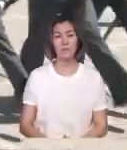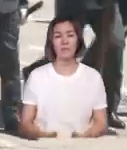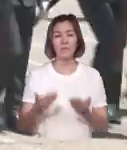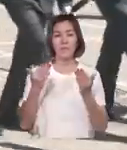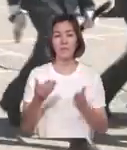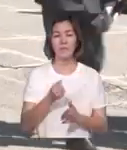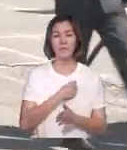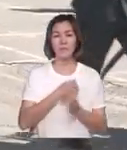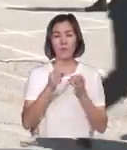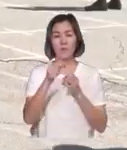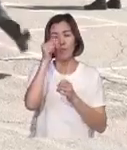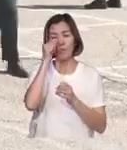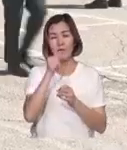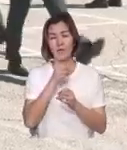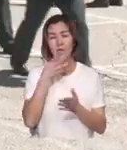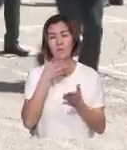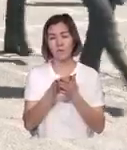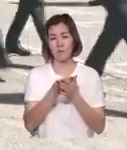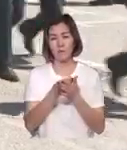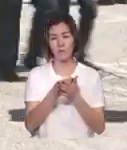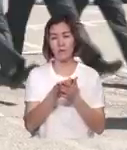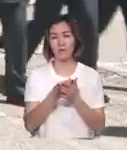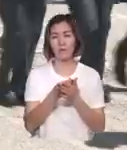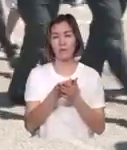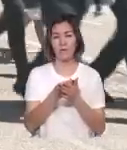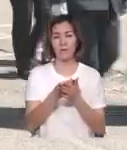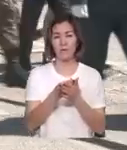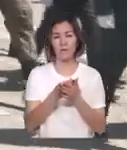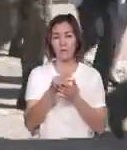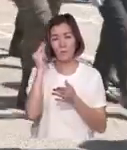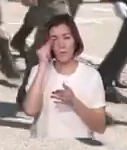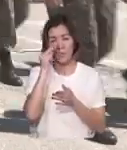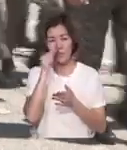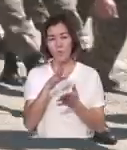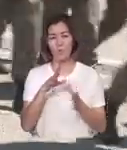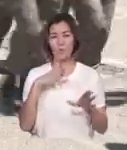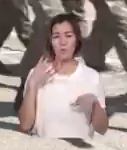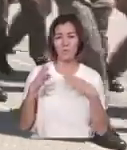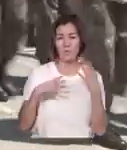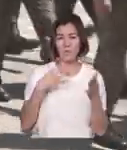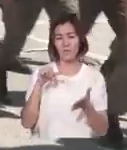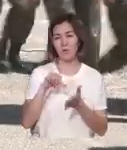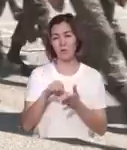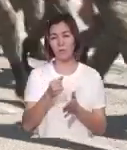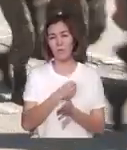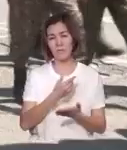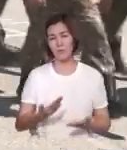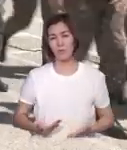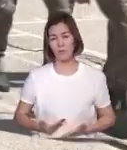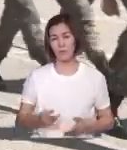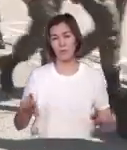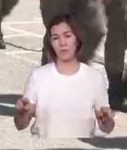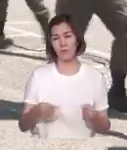сарбаздар 11 ай бойы өздерінің қарым-қабілеттерін көрсетеді, оқу жиындардан өтіп, әскери өмірге